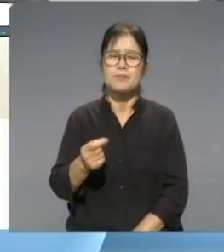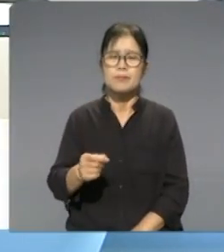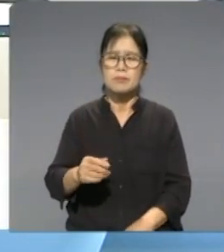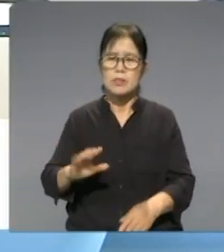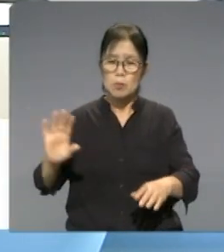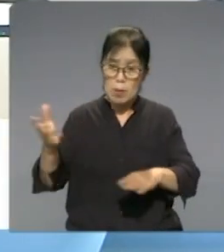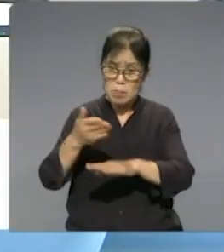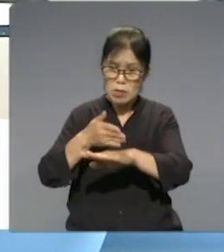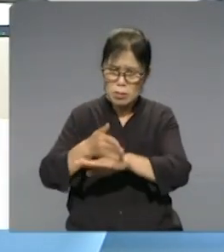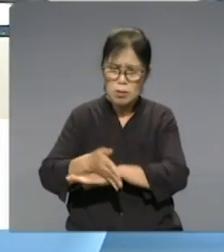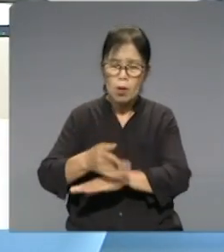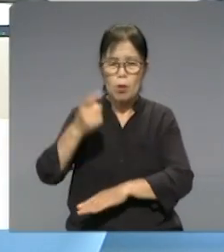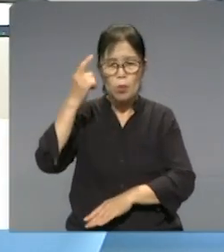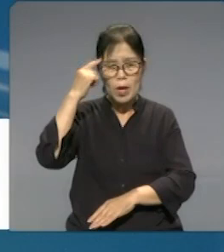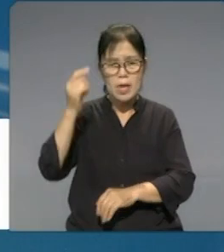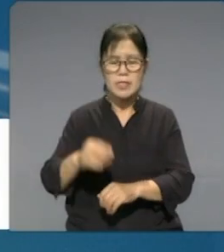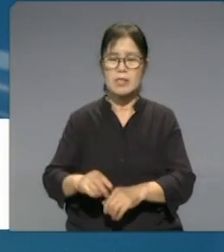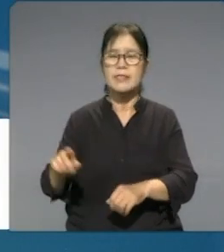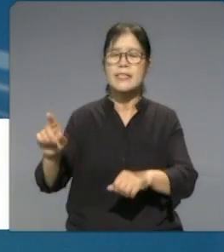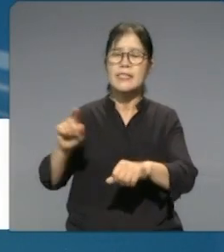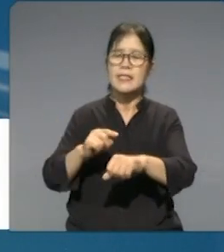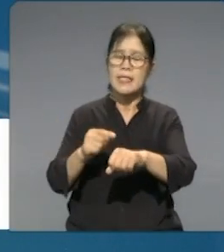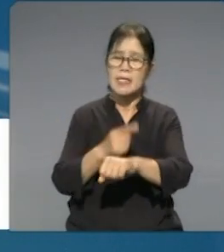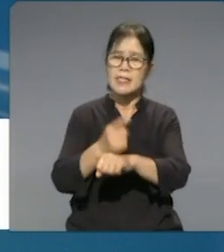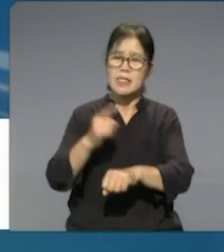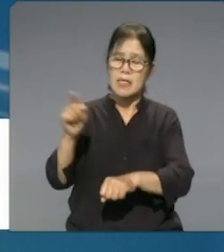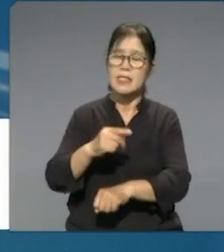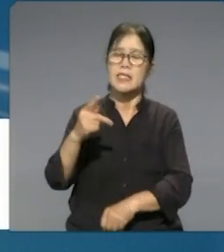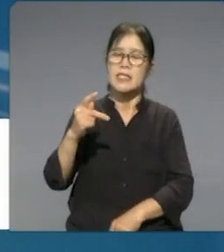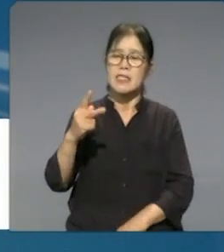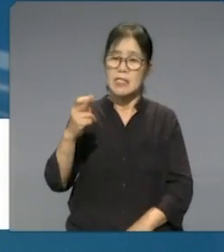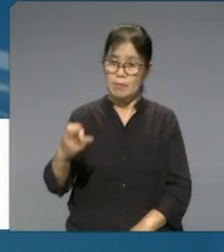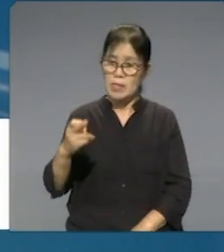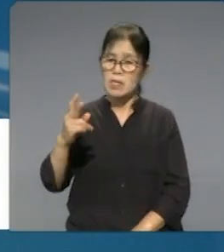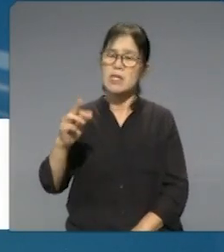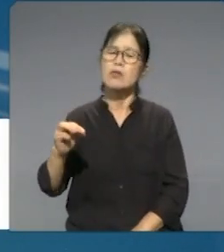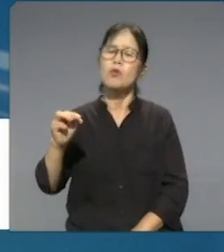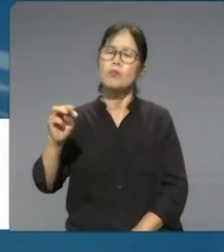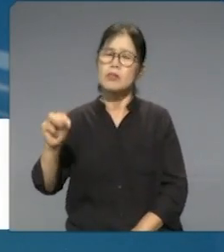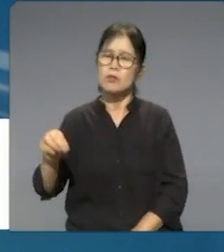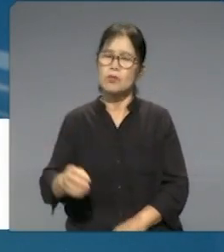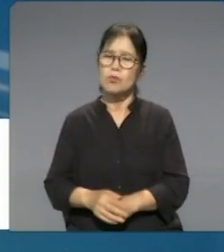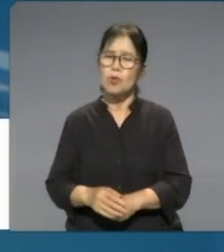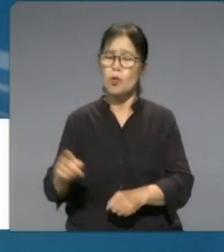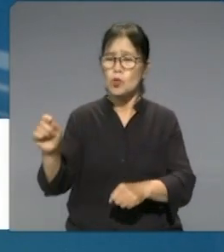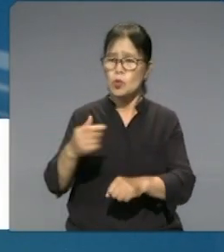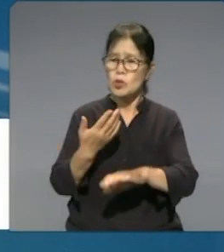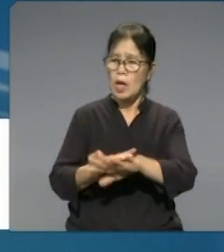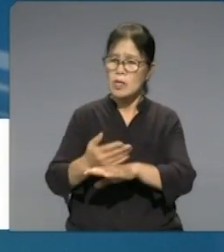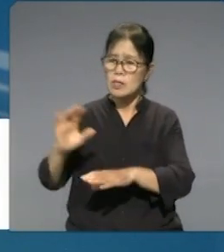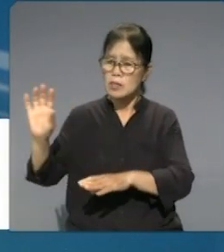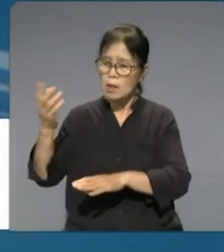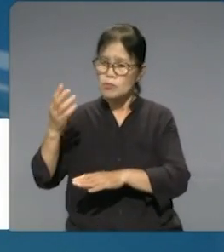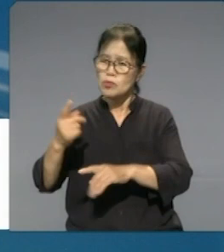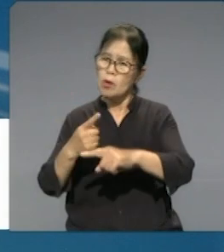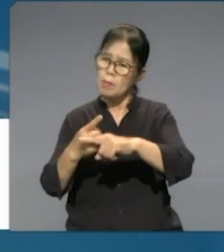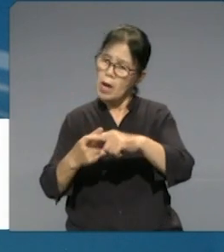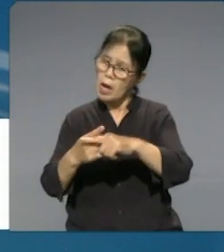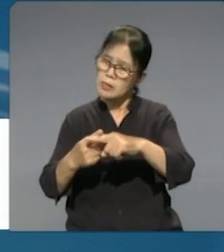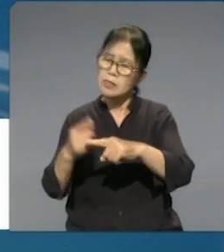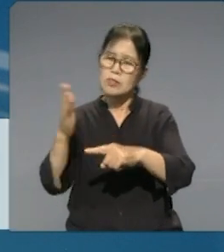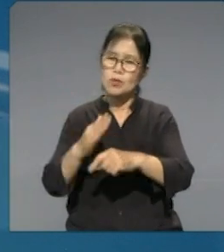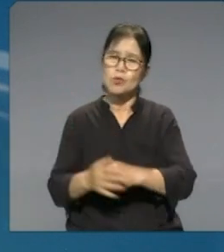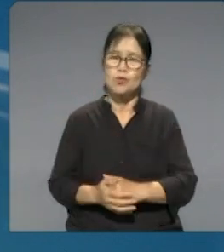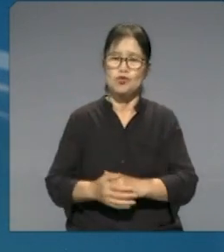태풍이 특징인데요. 지금 시속 12km 정도의 속도로 올라오고 예. 있는데, 이 속도가 다른 태풍의 절반